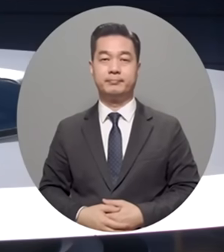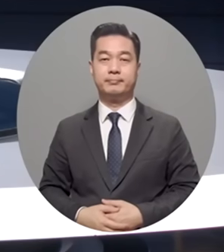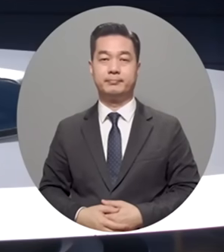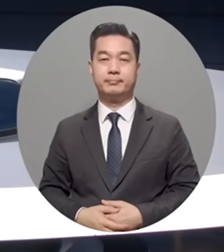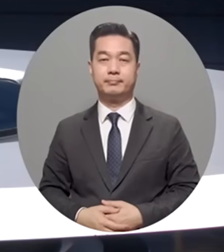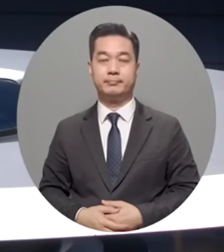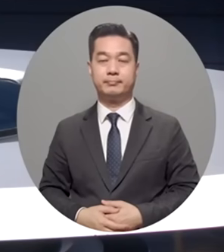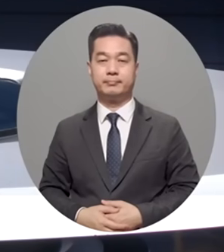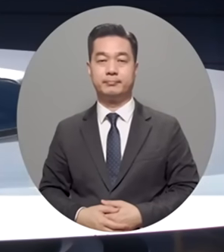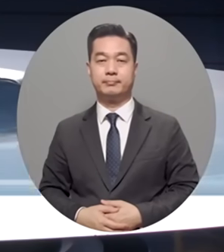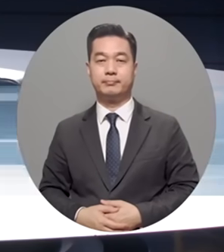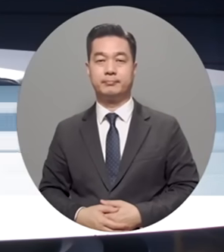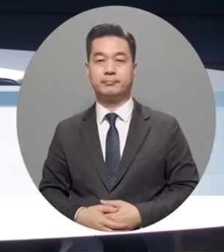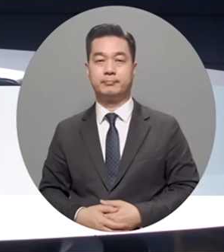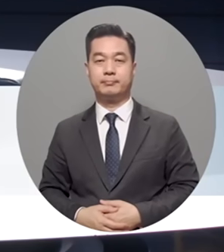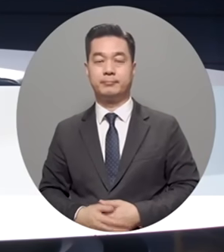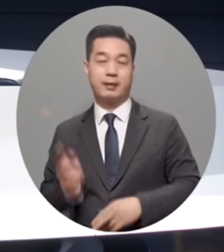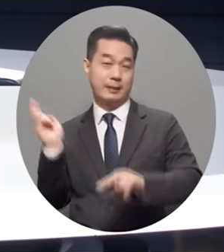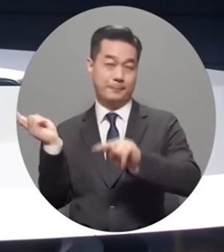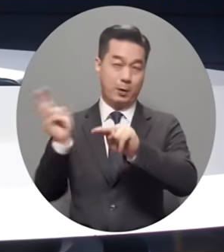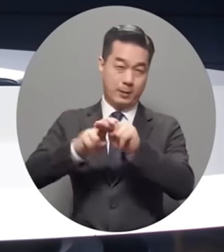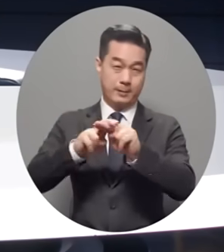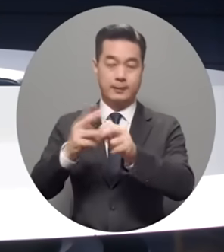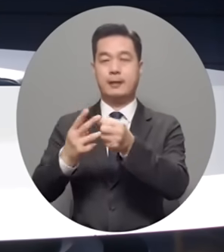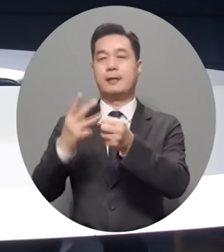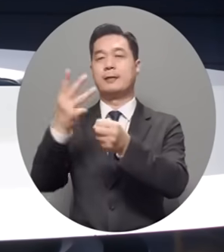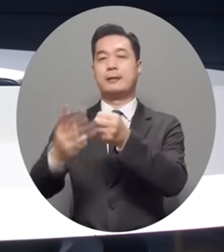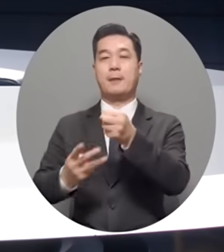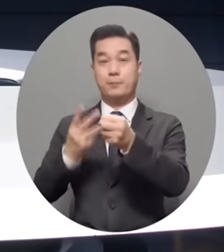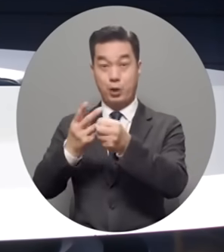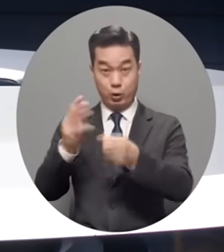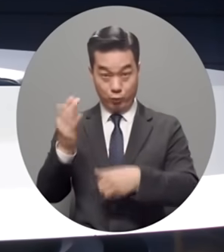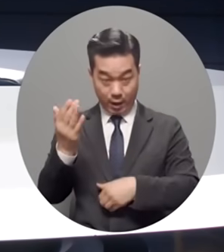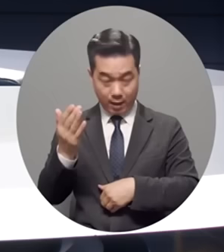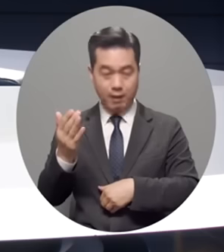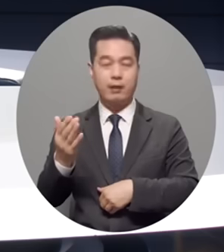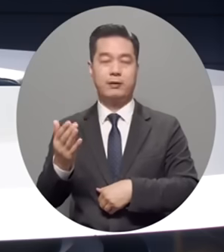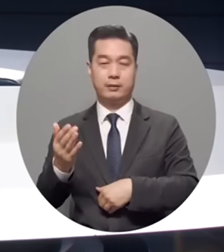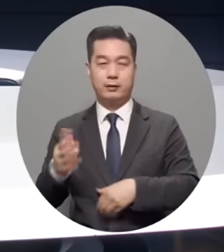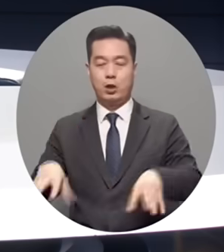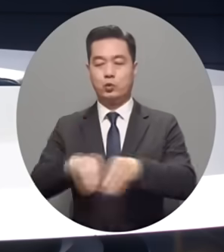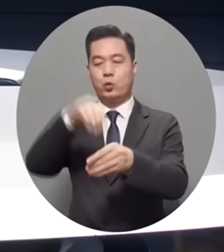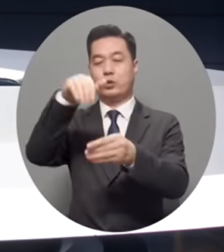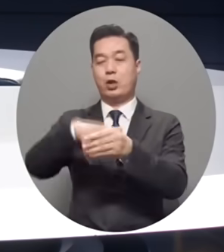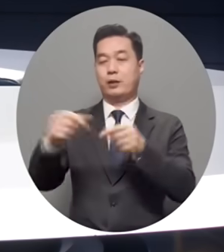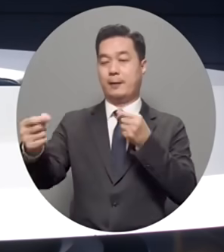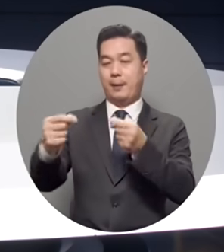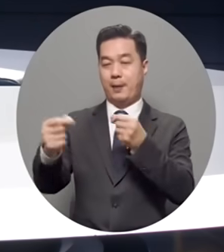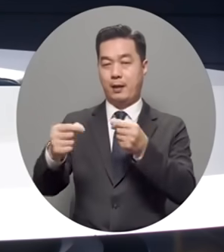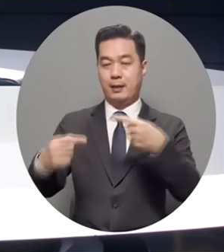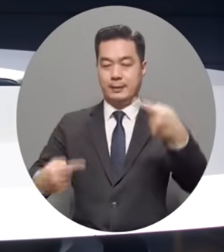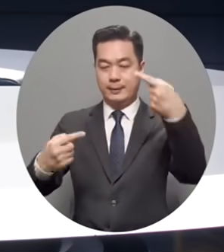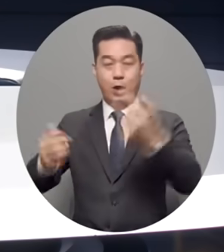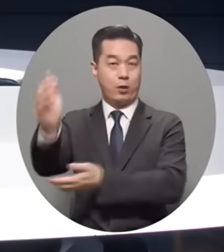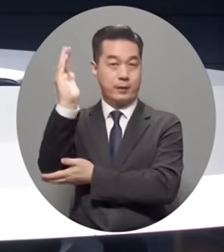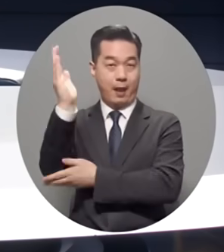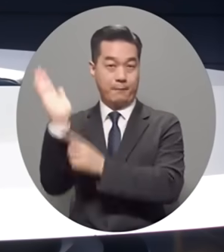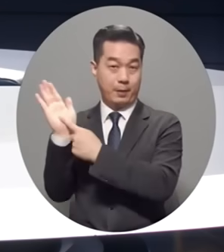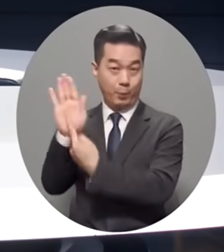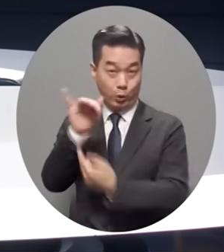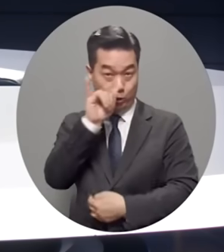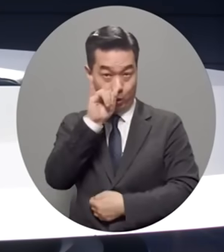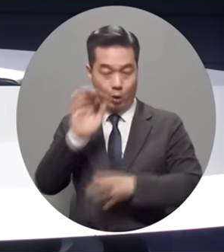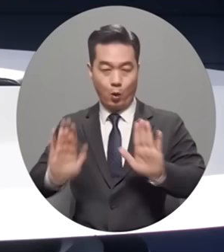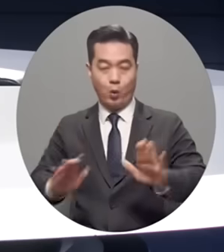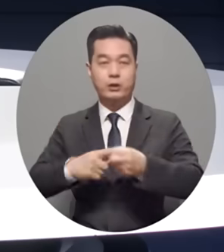집권 3년 차, 국정 동력의 운명이 걸린 총선을 앞두고 윤석열 대통령이 신년사를 발표했습니다. 올 한 해